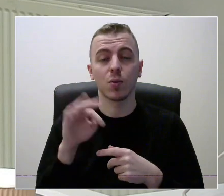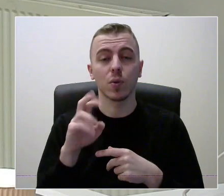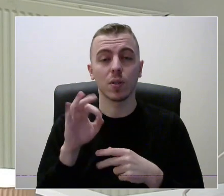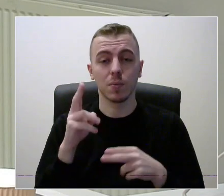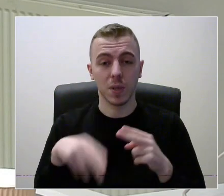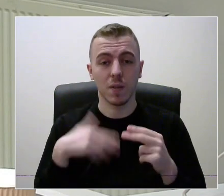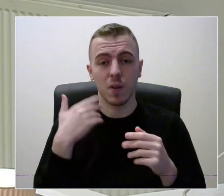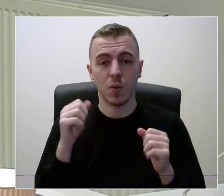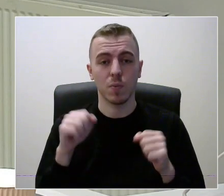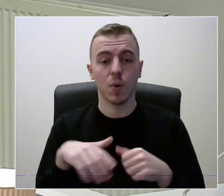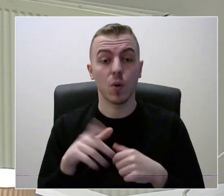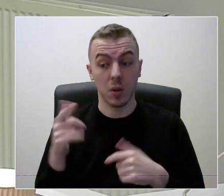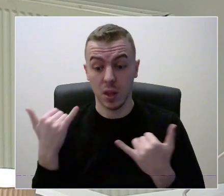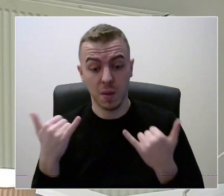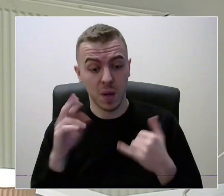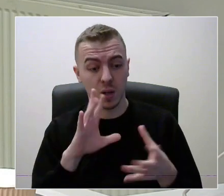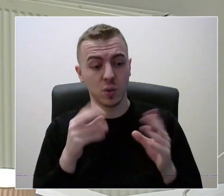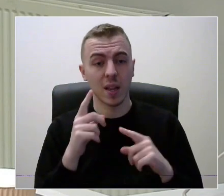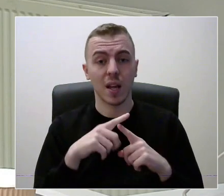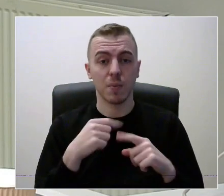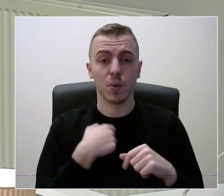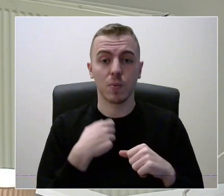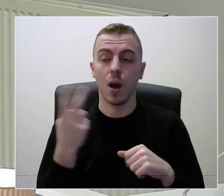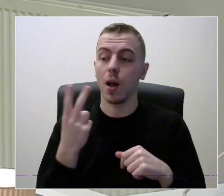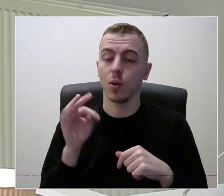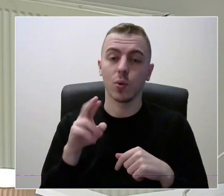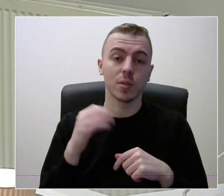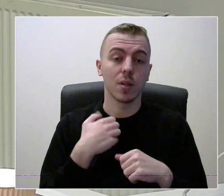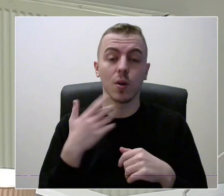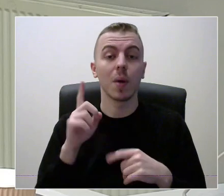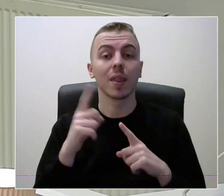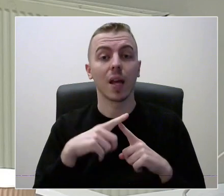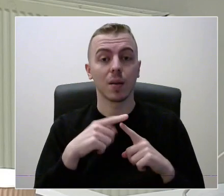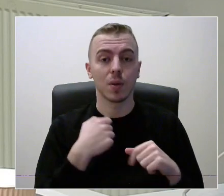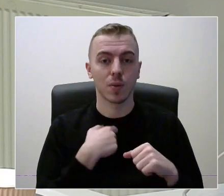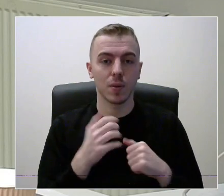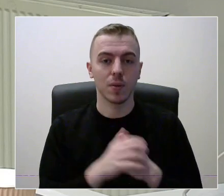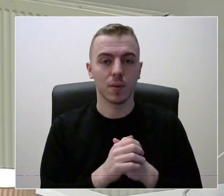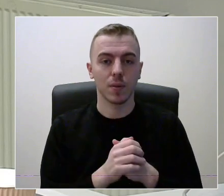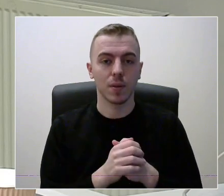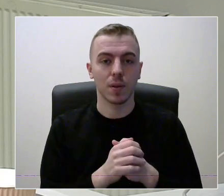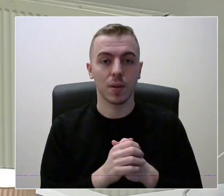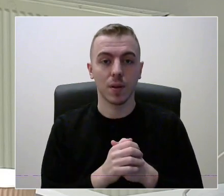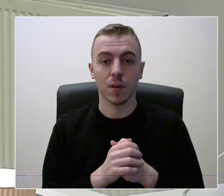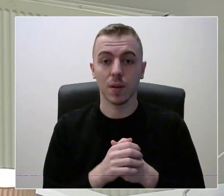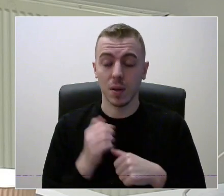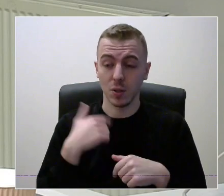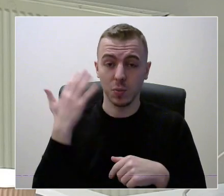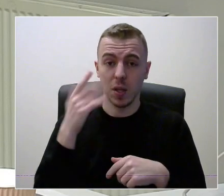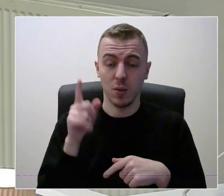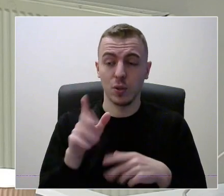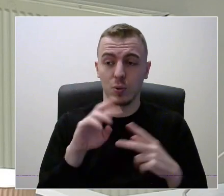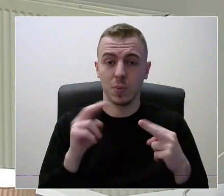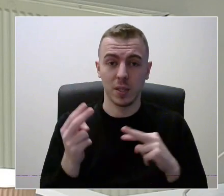Bet jau turim rezultatus. Taryboje. Antrojo turo neturim rezultatų. Taip, taryboje turim rezultatus. Tai ten čia nepasikeis. Tai aš čia ir manau, kad čia vat ir bus